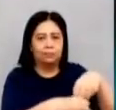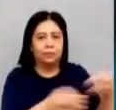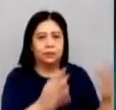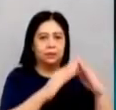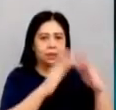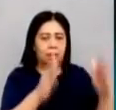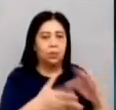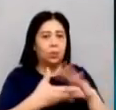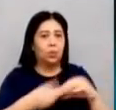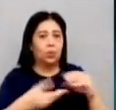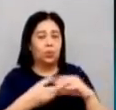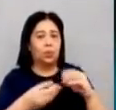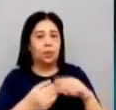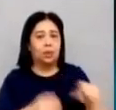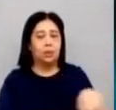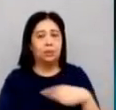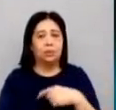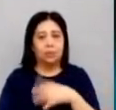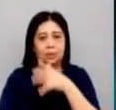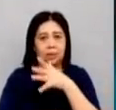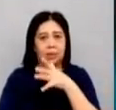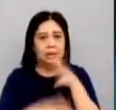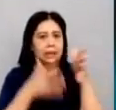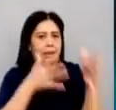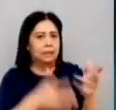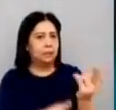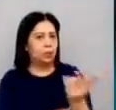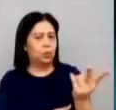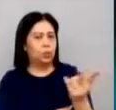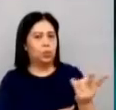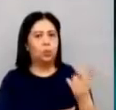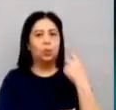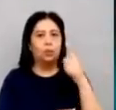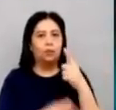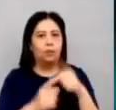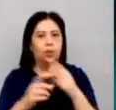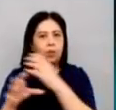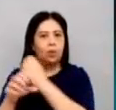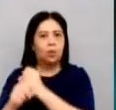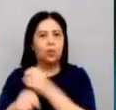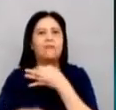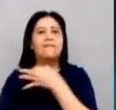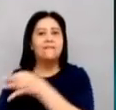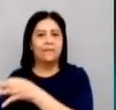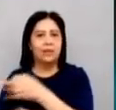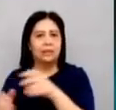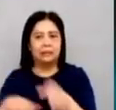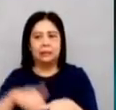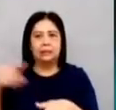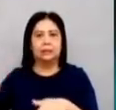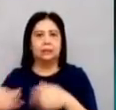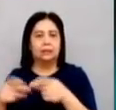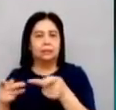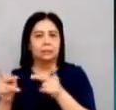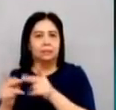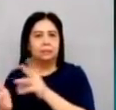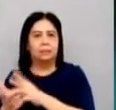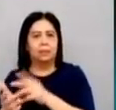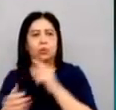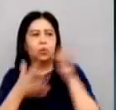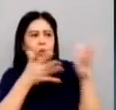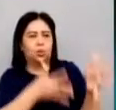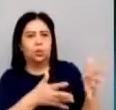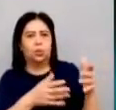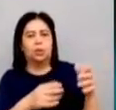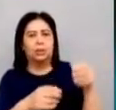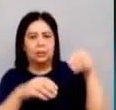sa mga biktima, iniwan nila ang dalawang bata para sana kumuha ng isda sa kabilang bayan. Talagang iniiwan po namin sila sa loob ng bahay pag kami